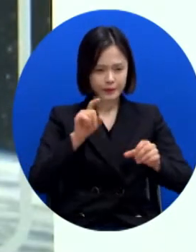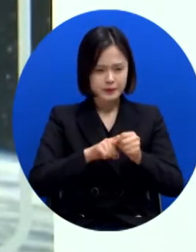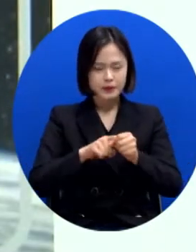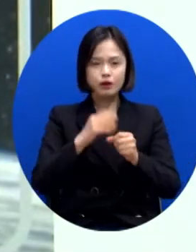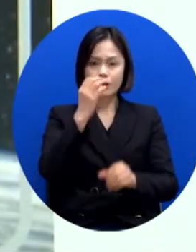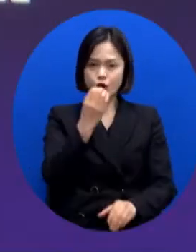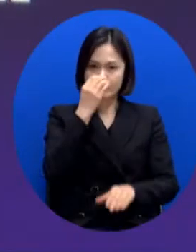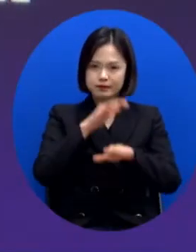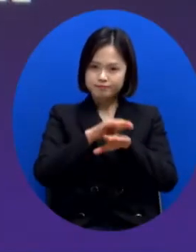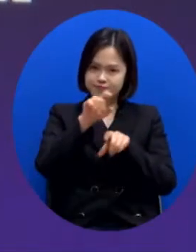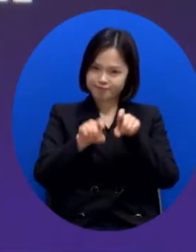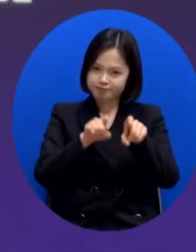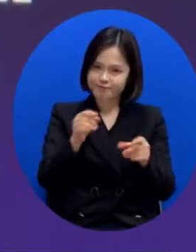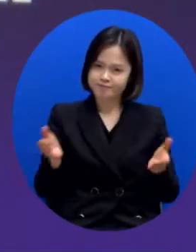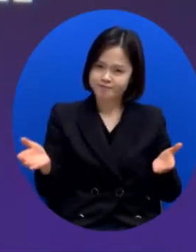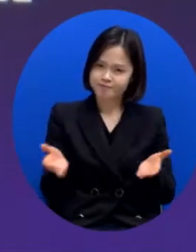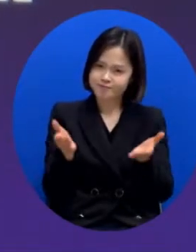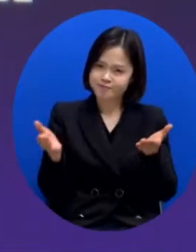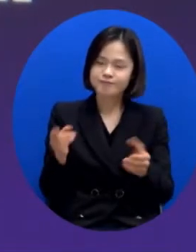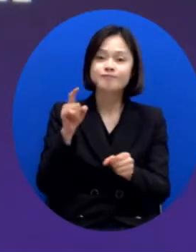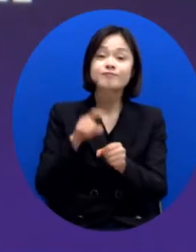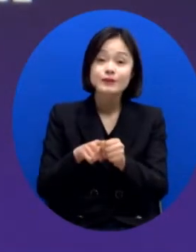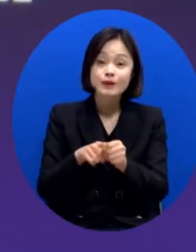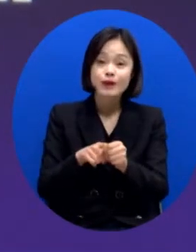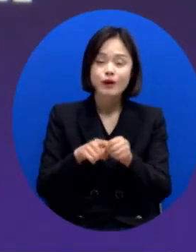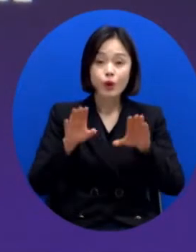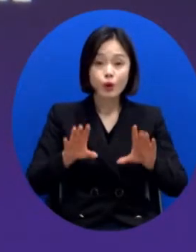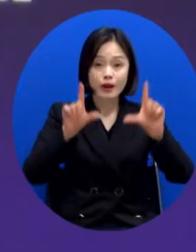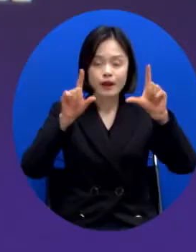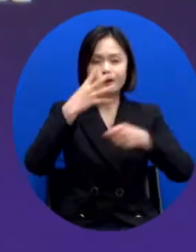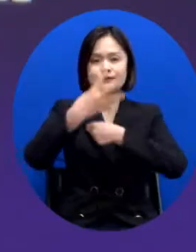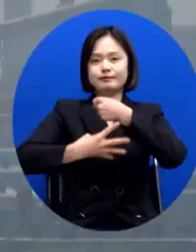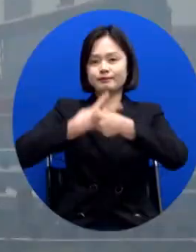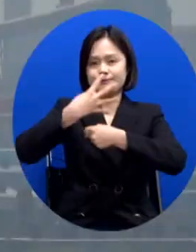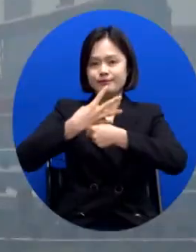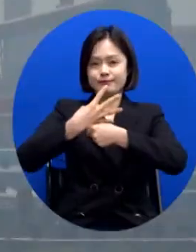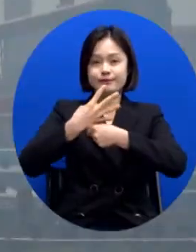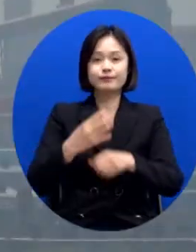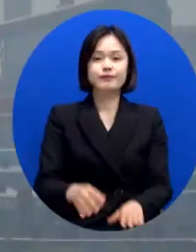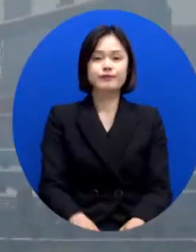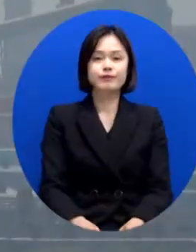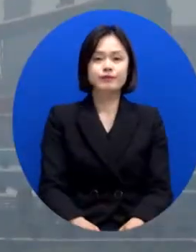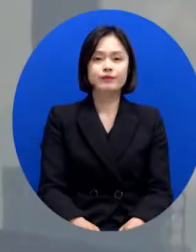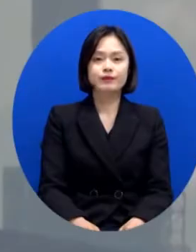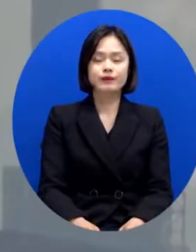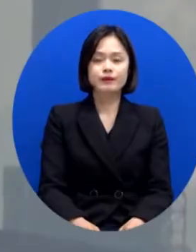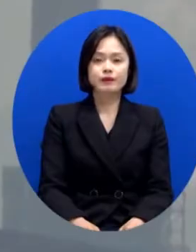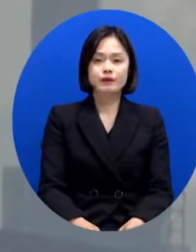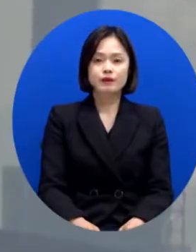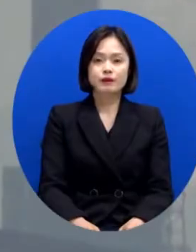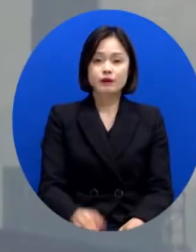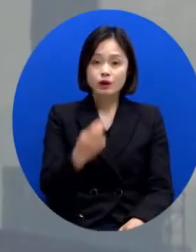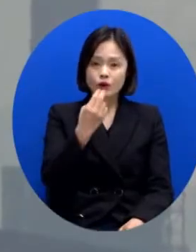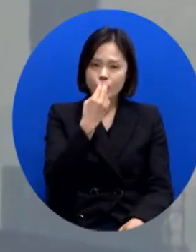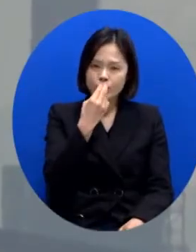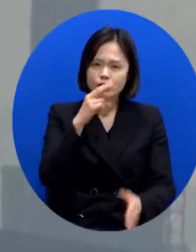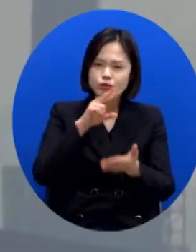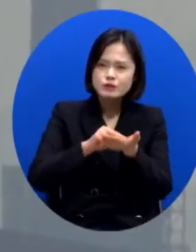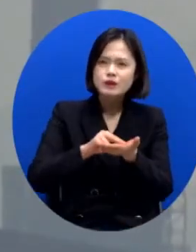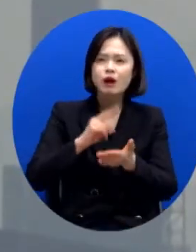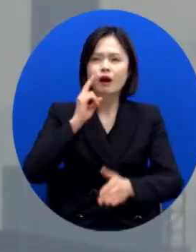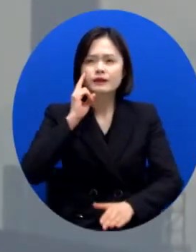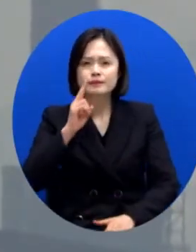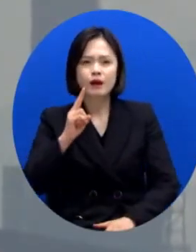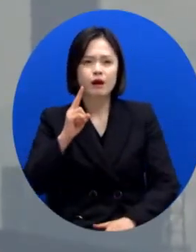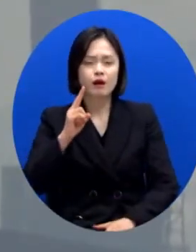실천을 동료 하기 위한 캠페인으로 올해 4회째를 맞아 씁니다 기우 이기에 심각성이 날이 갈수록 커져 가며